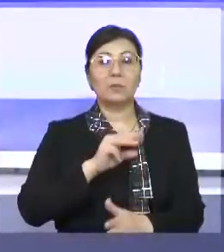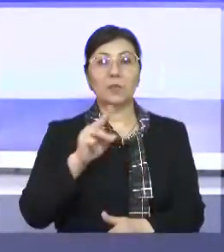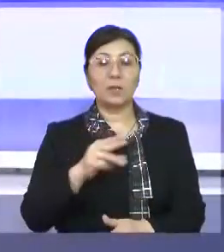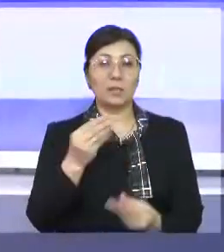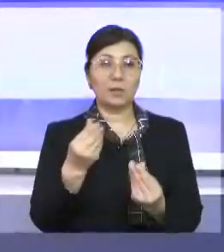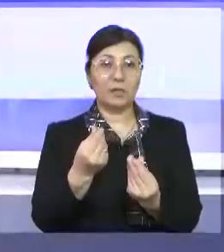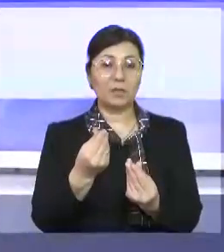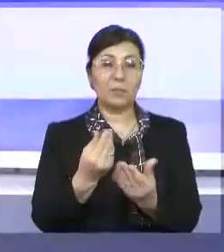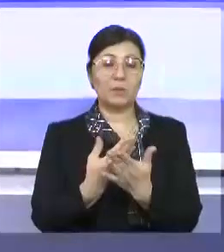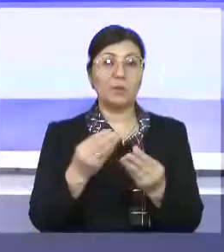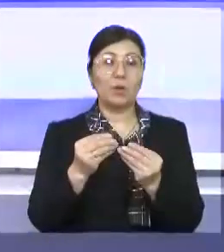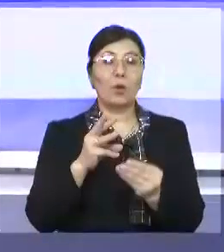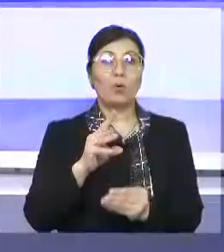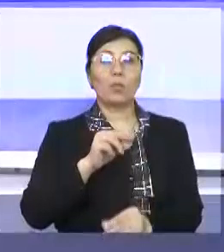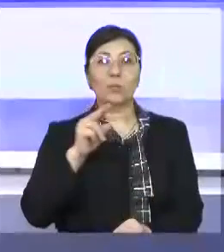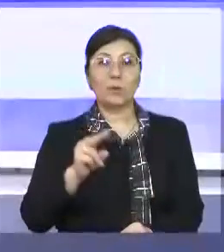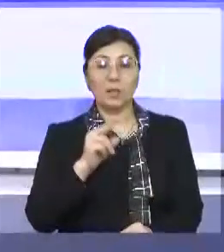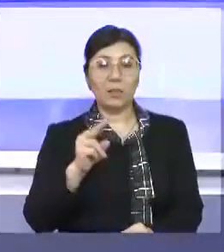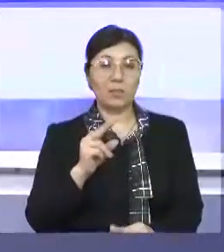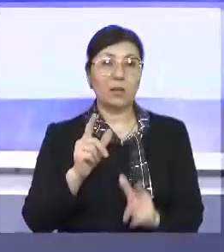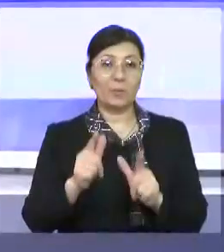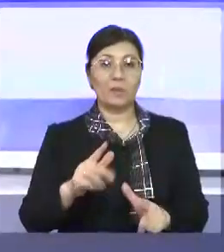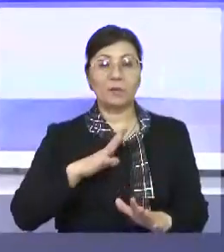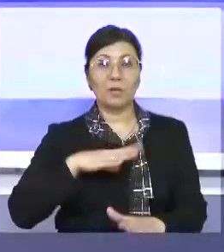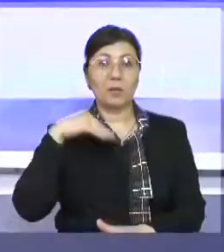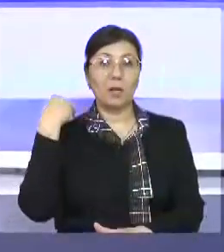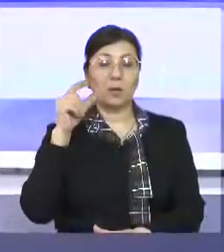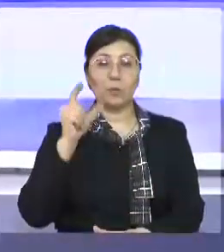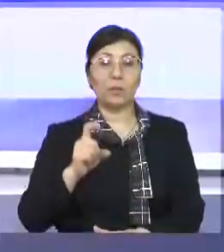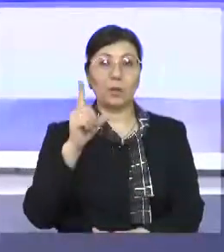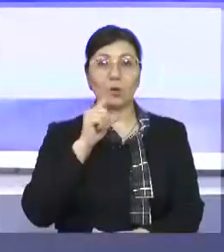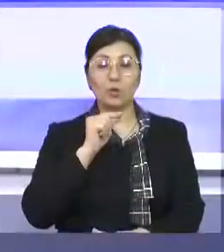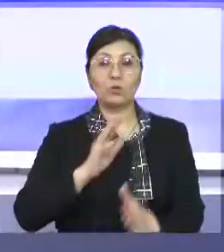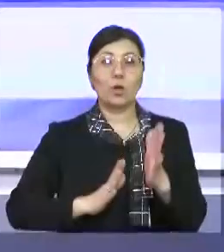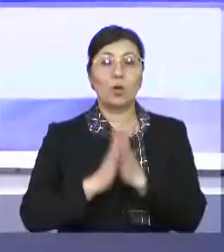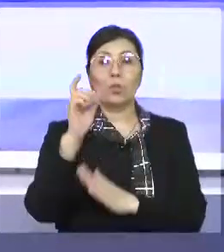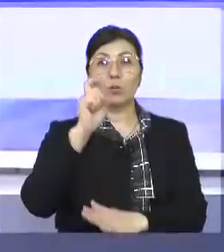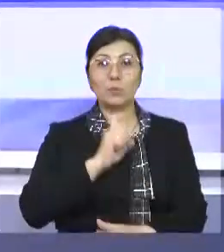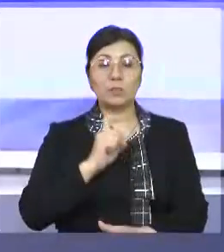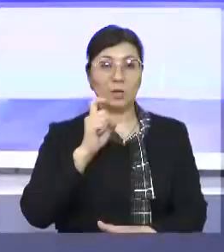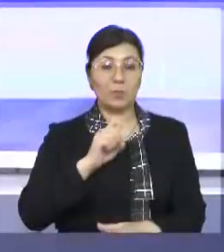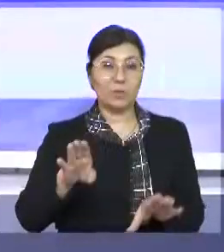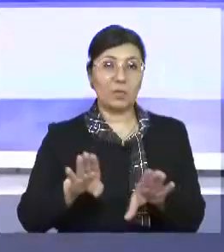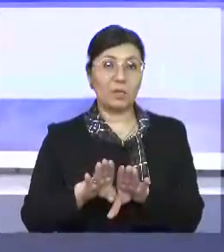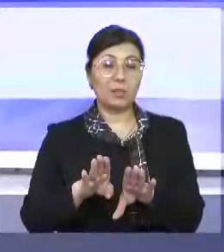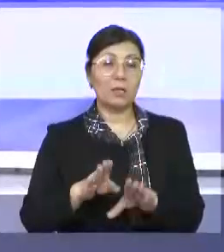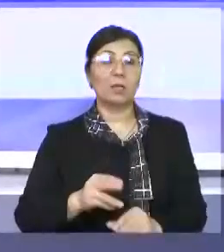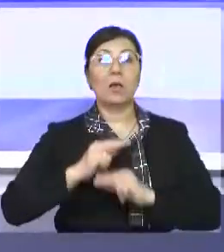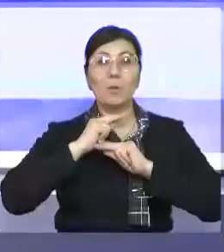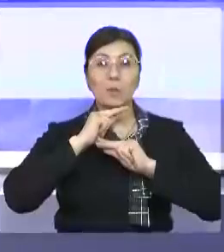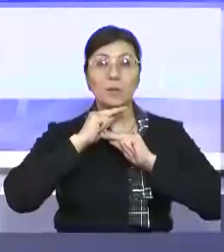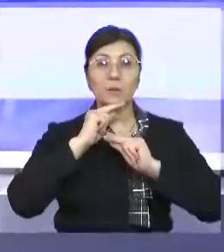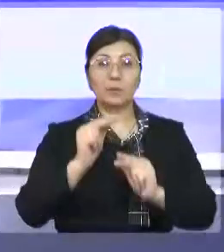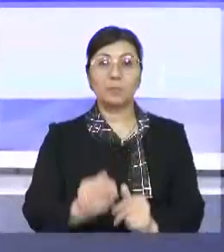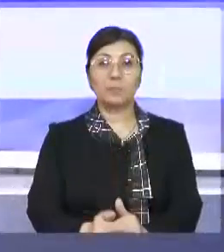қаржы. Негізі 10 миллиард теңгенің жобасы мақұлданып қойған. Ақтөбеліктер құс, өсімдік шаруашылығына, сонымен қатар өңдеу саласына басымдық